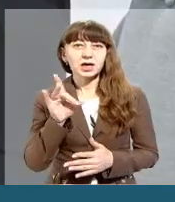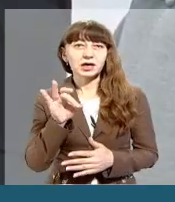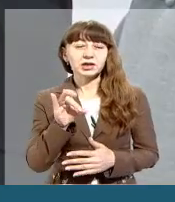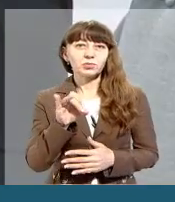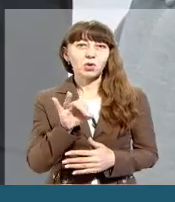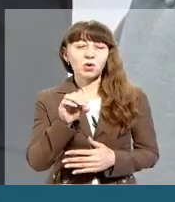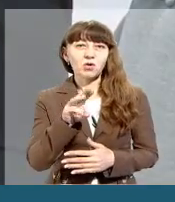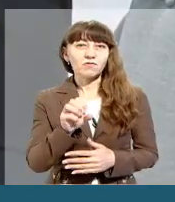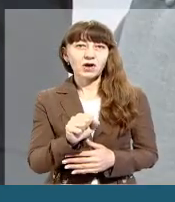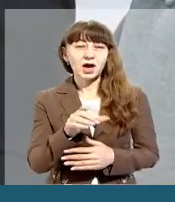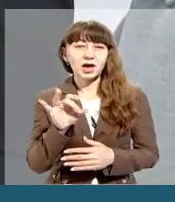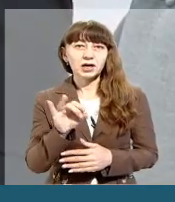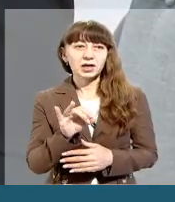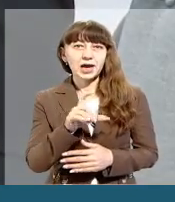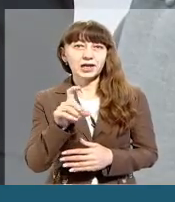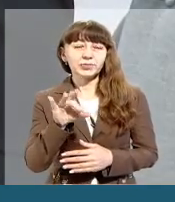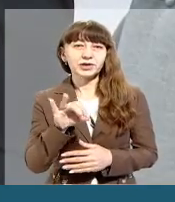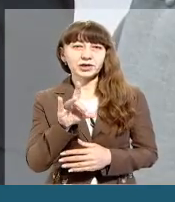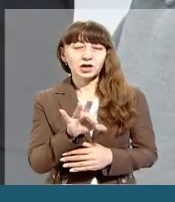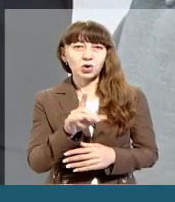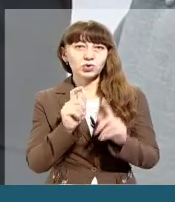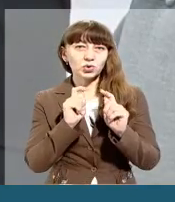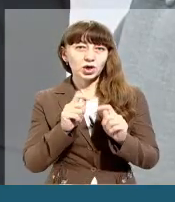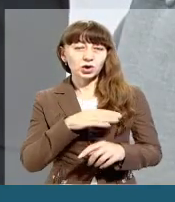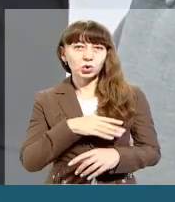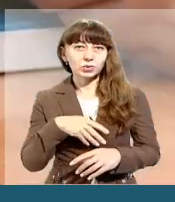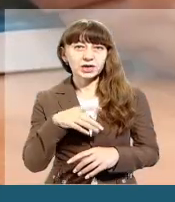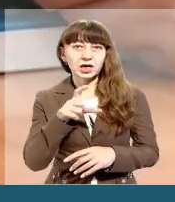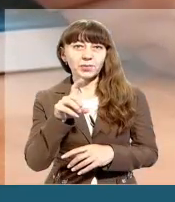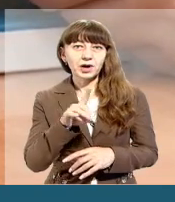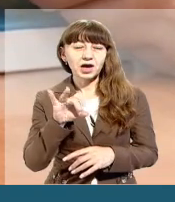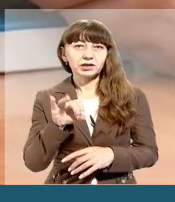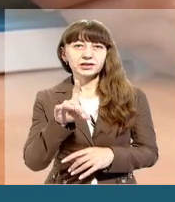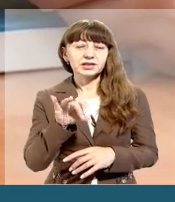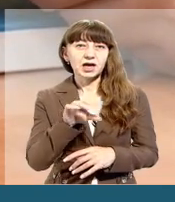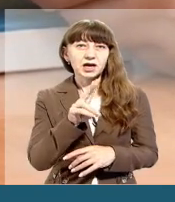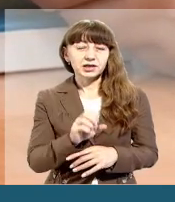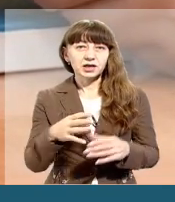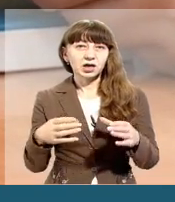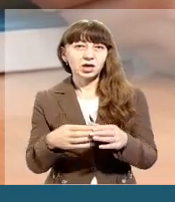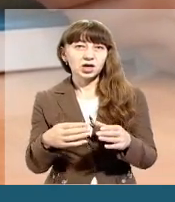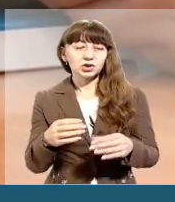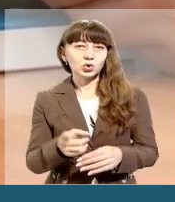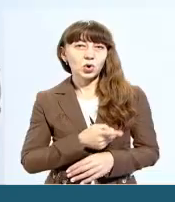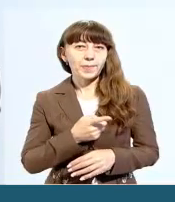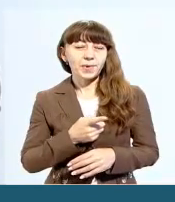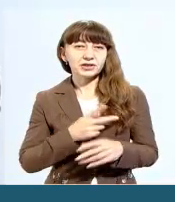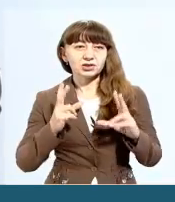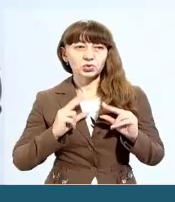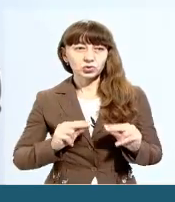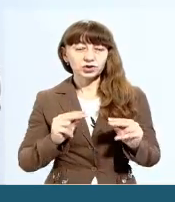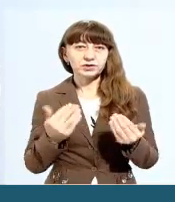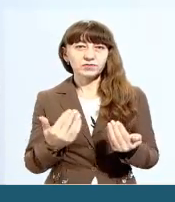төсбелгісінің иегері. Сонымен қатар шебер мұғалім санаты бар. Бүгінде ол өзінің жеке тәжірибесімен бөлісіп, жаңа жобалармен жұмысын жалғастыруда. Соның